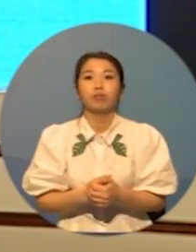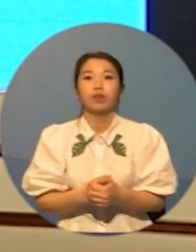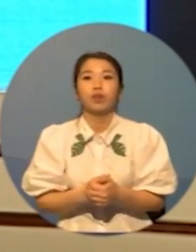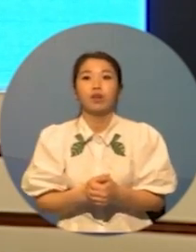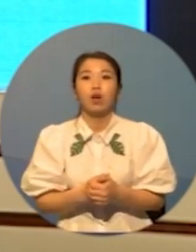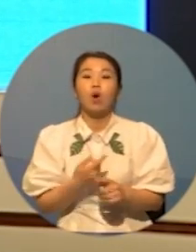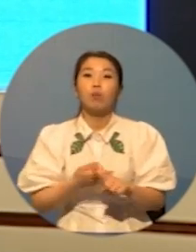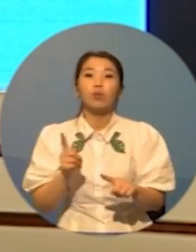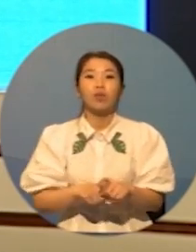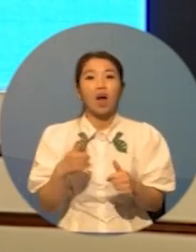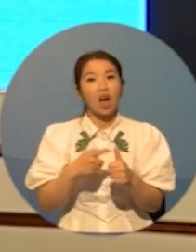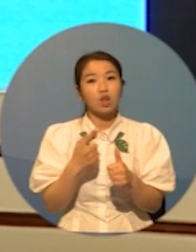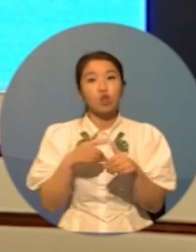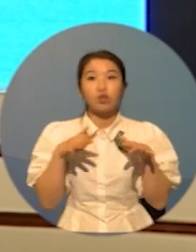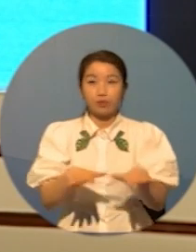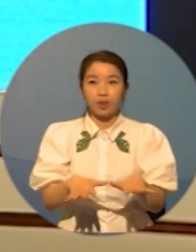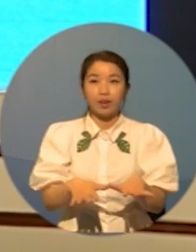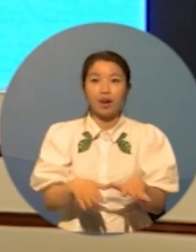Бұнда атауыш фейл тасу.